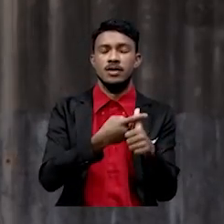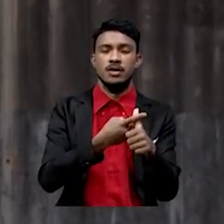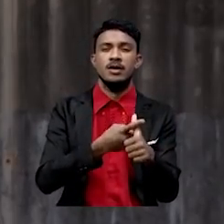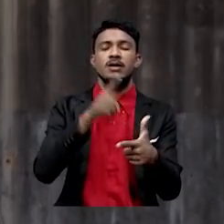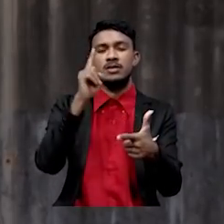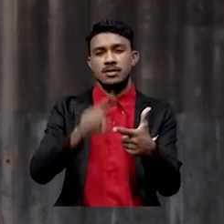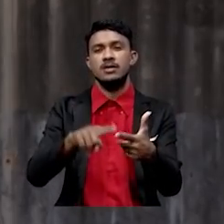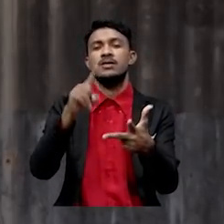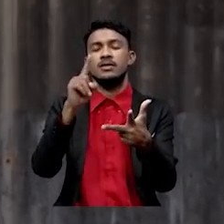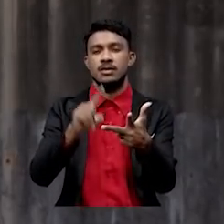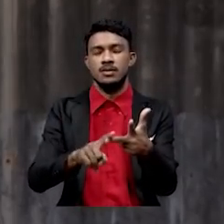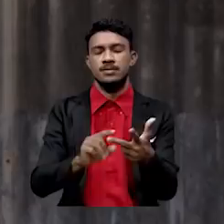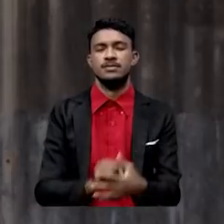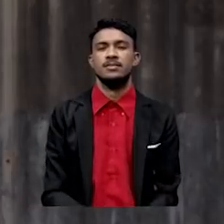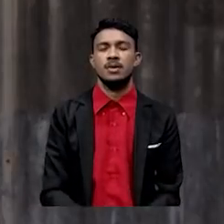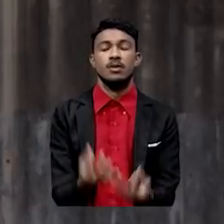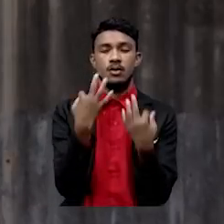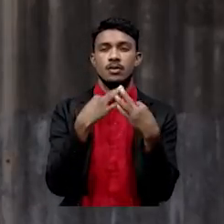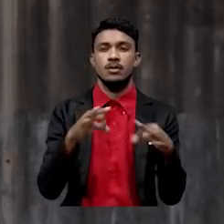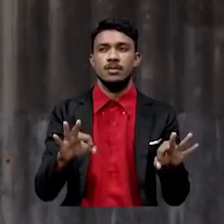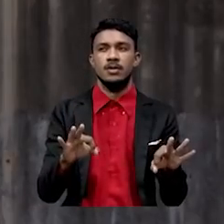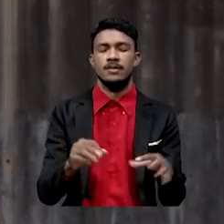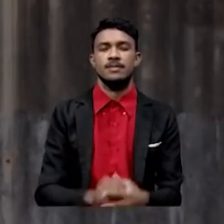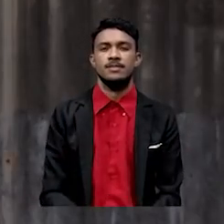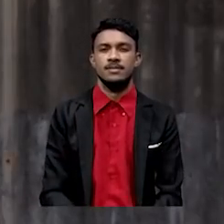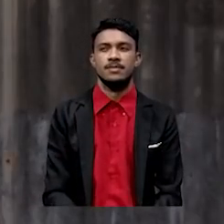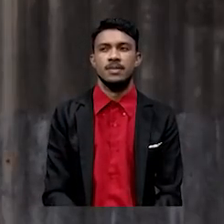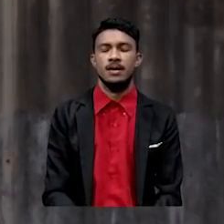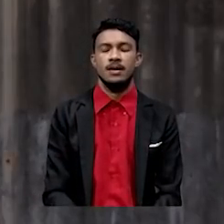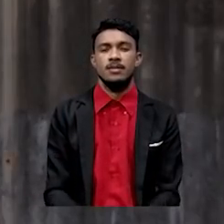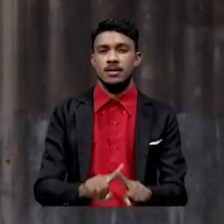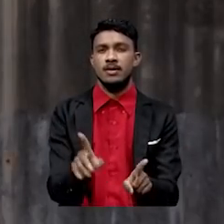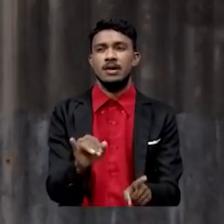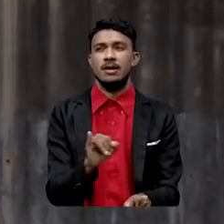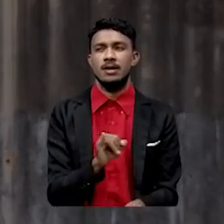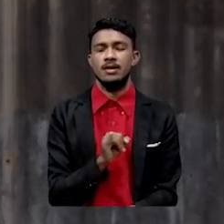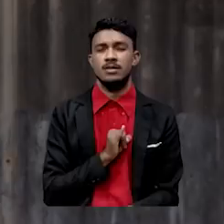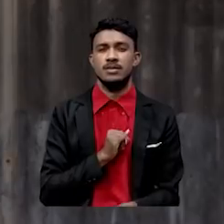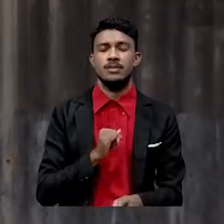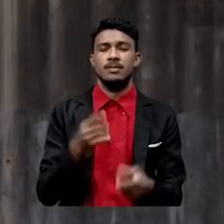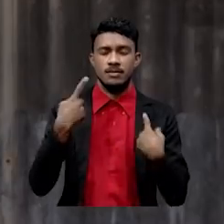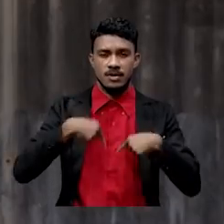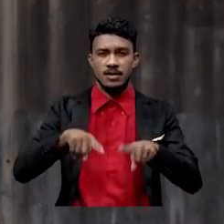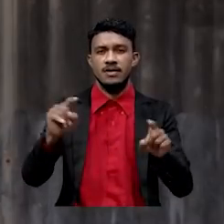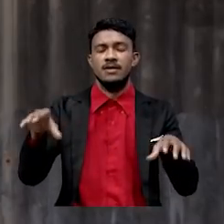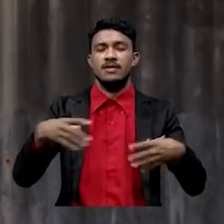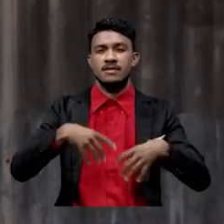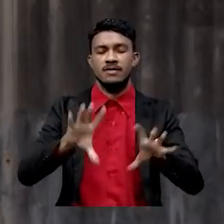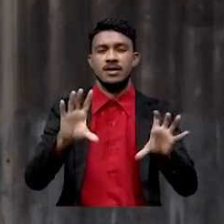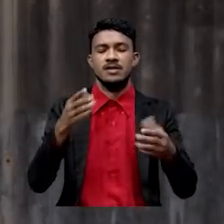meni meni to hotu le hotu ana mai ba hawro jami ba to bisnis ka oba to tu lai jara